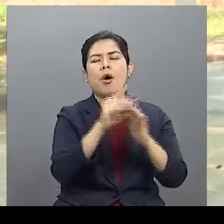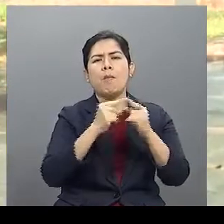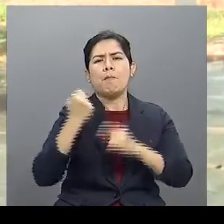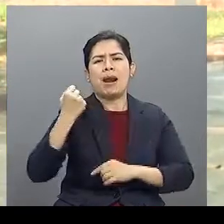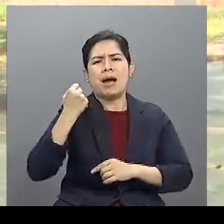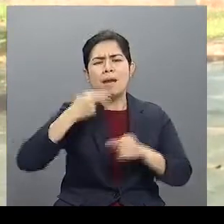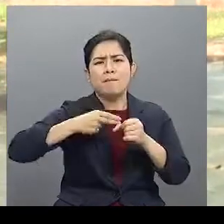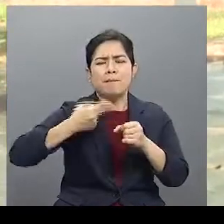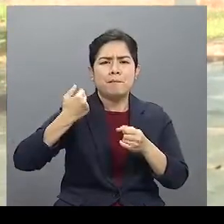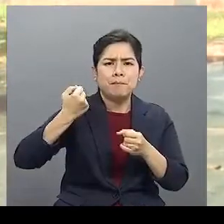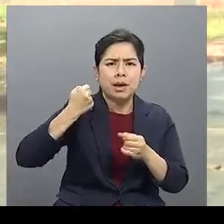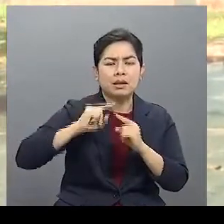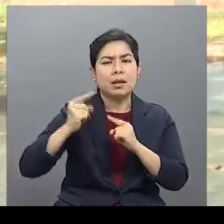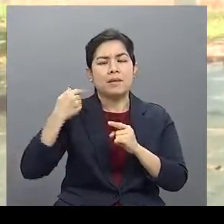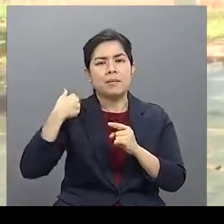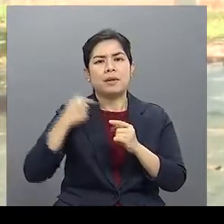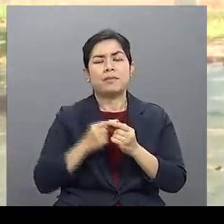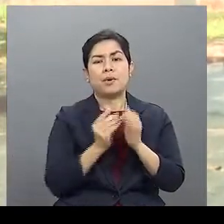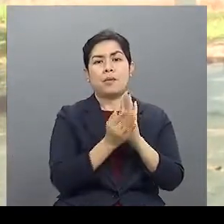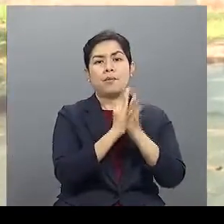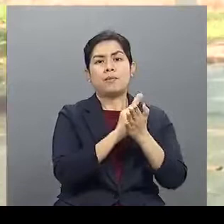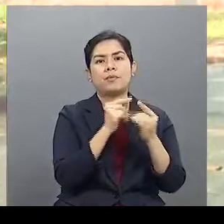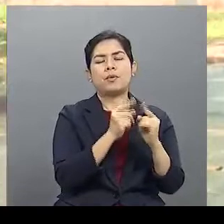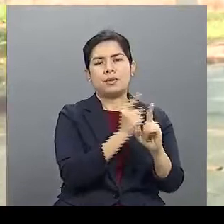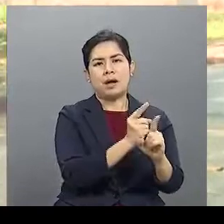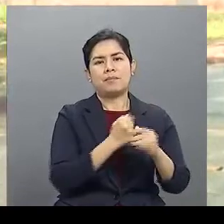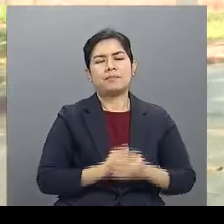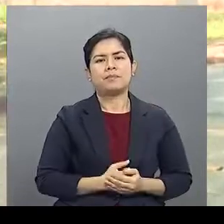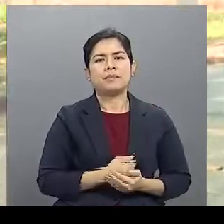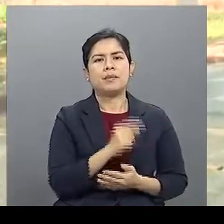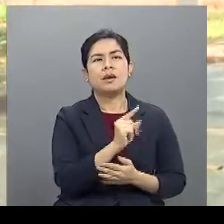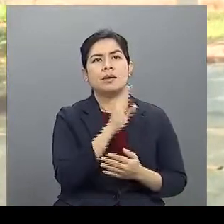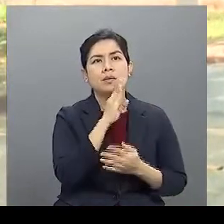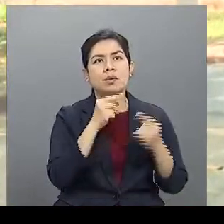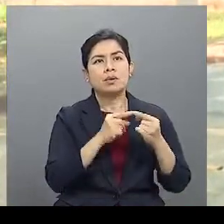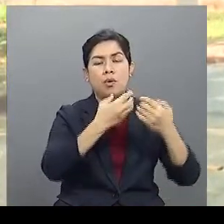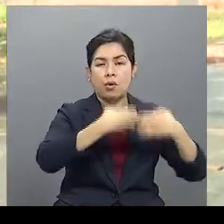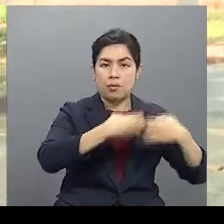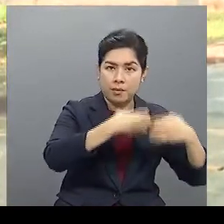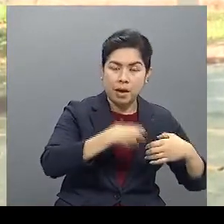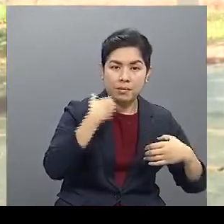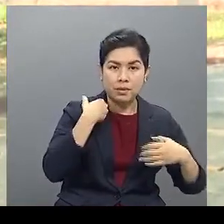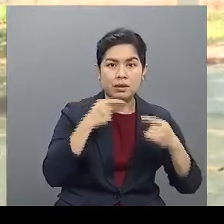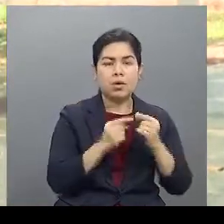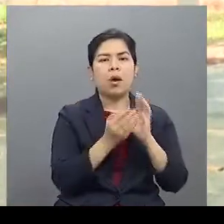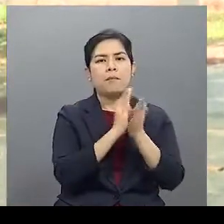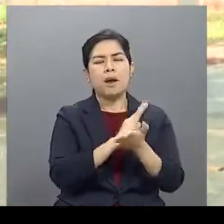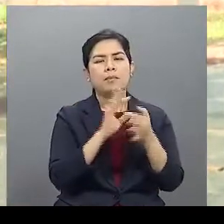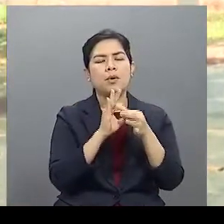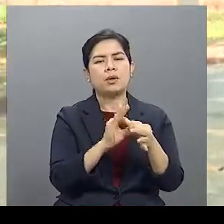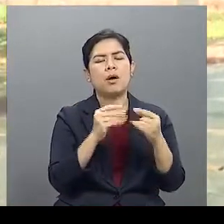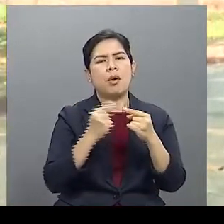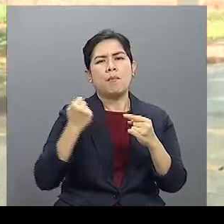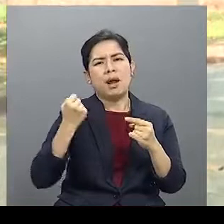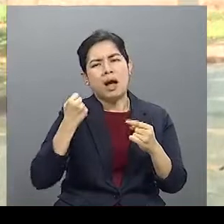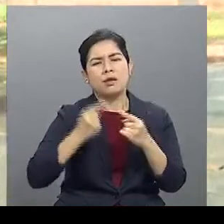พร้อมกับลงคือมันเหมือนกับขายเหล้าพ่วงเบียร์ก็คือใต้โรงน้ำตาลก็ได้โรงไฟฟ้าชีวมวลด้วยใช่ไหมฮะอันนี้มันเป็นโจทย์ที่เราคุยกันมาตั้งหลายปี